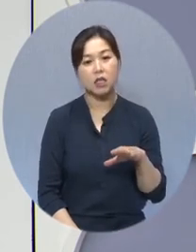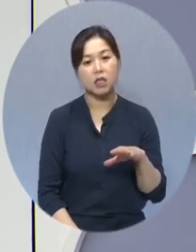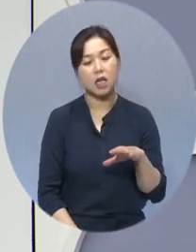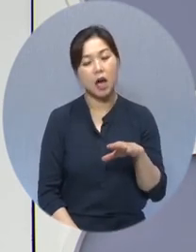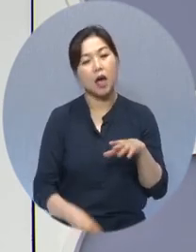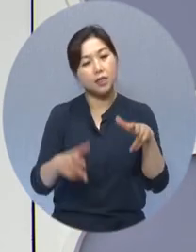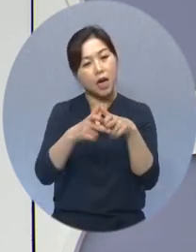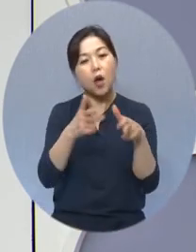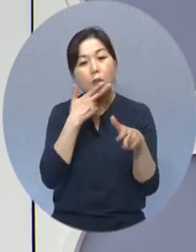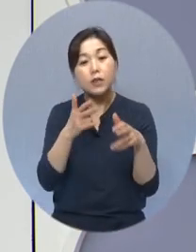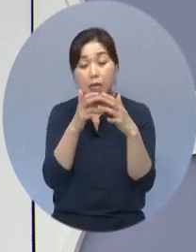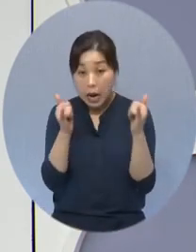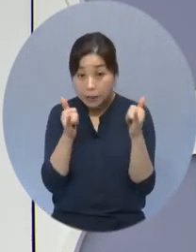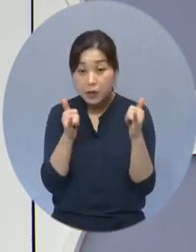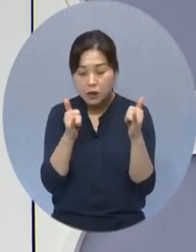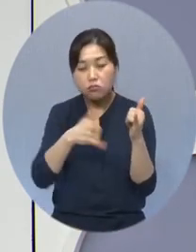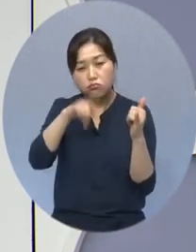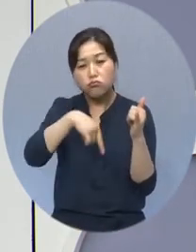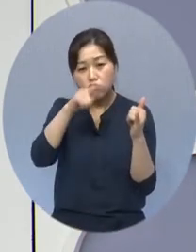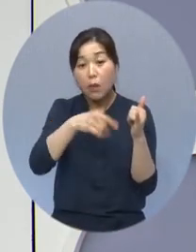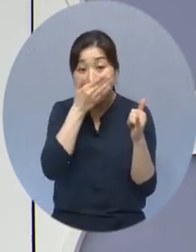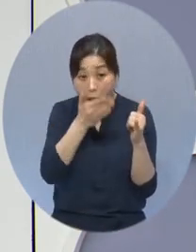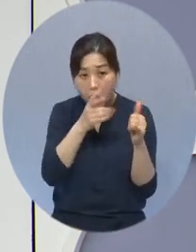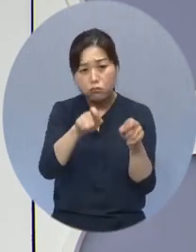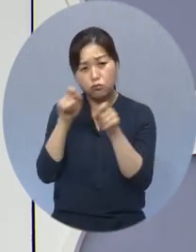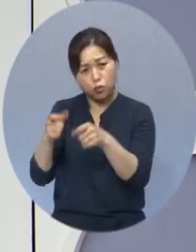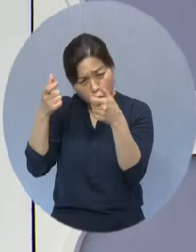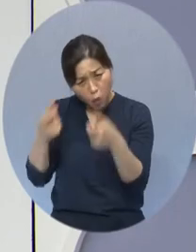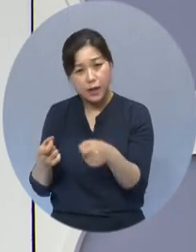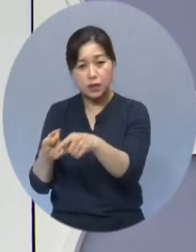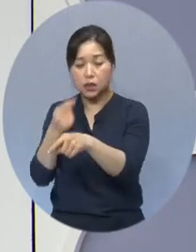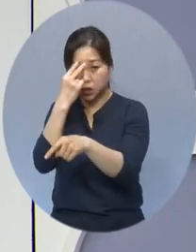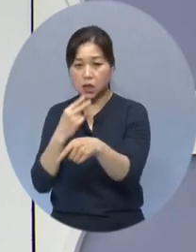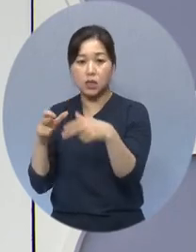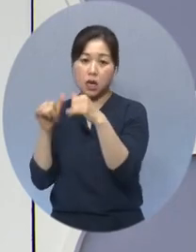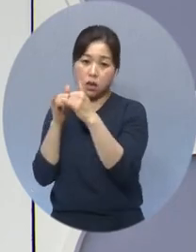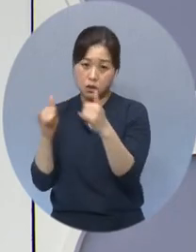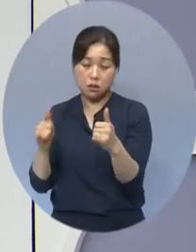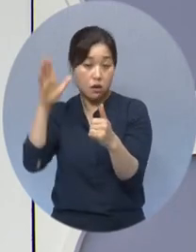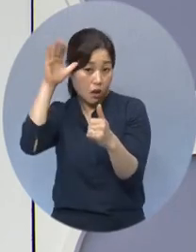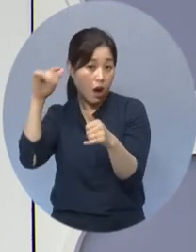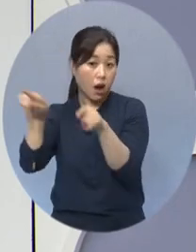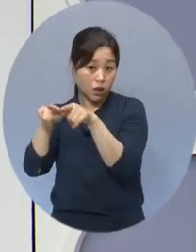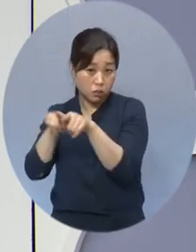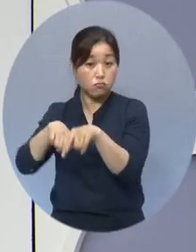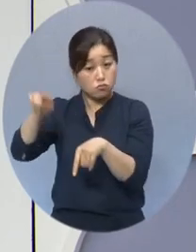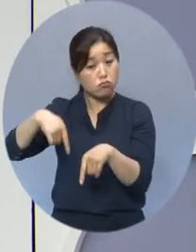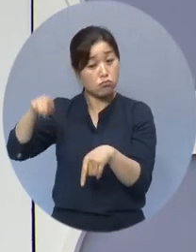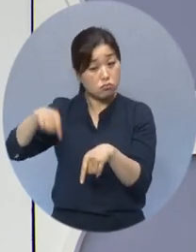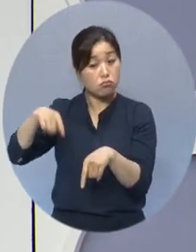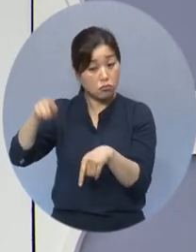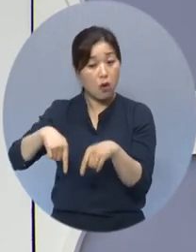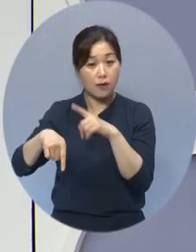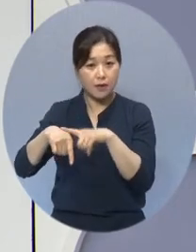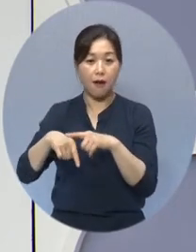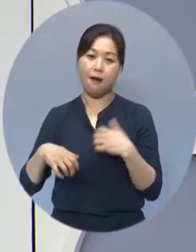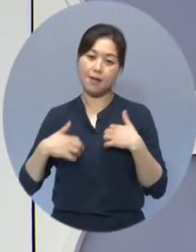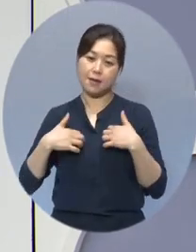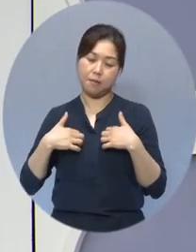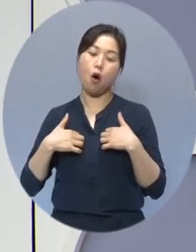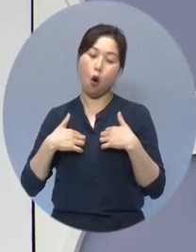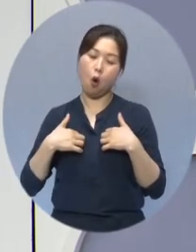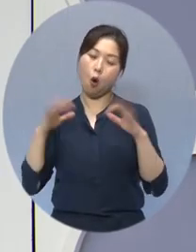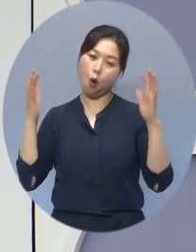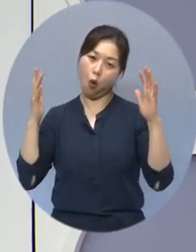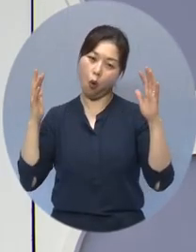모든 시설에 시각장애인들이 안내견을 들어오는 것에 대한 환영 스티커 이것을